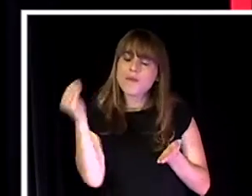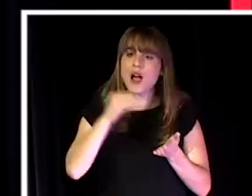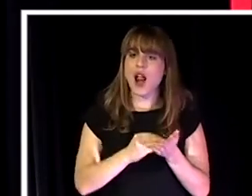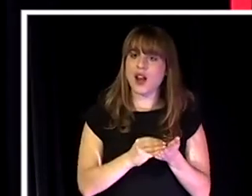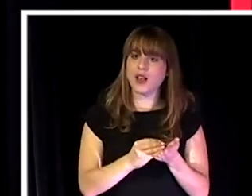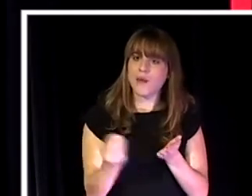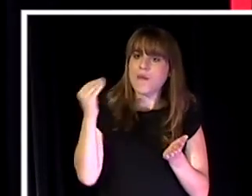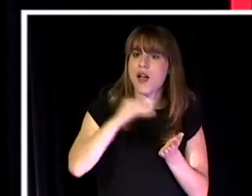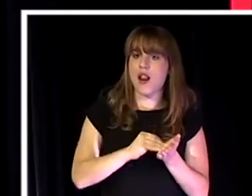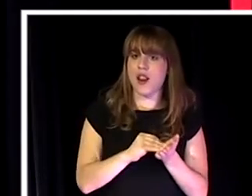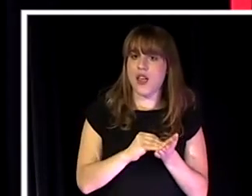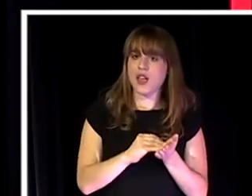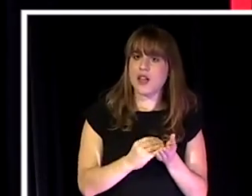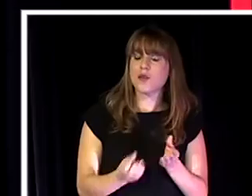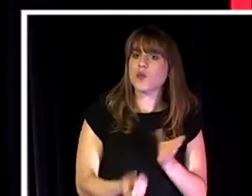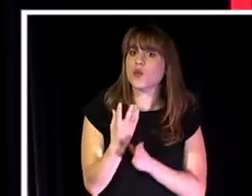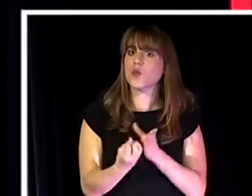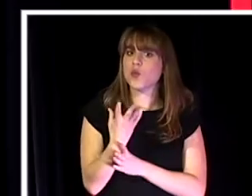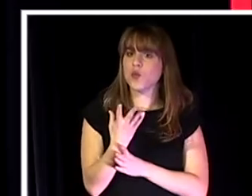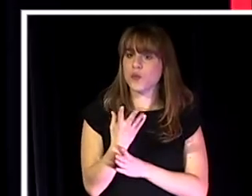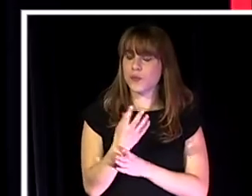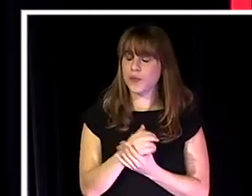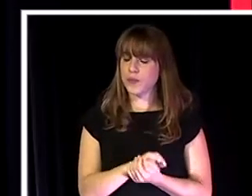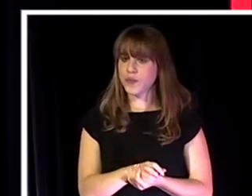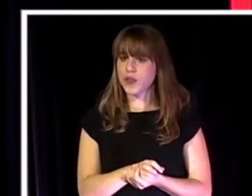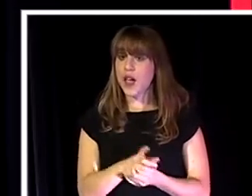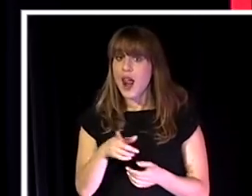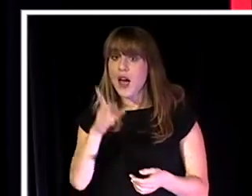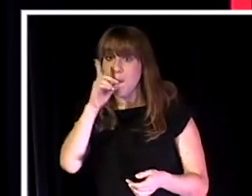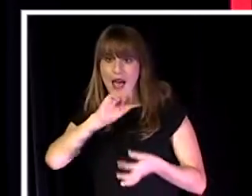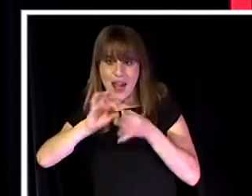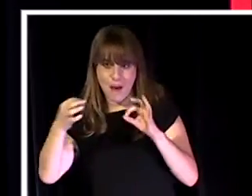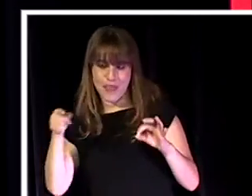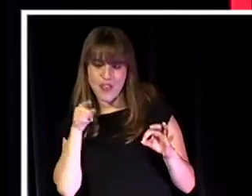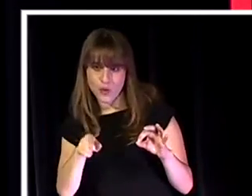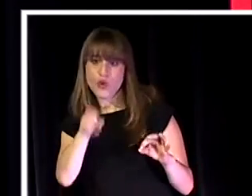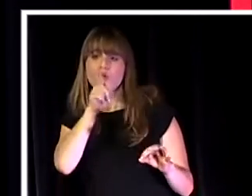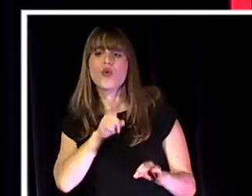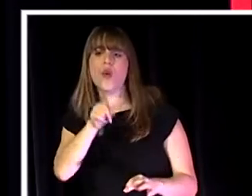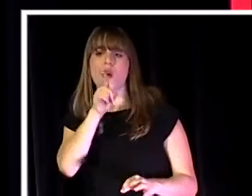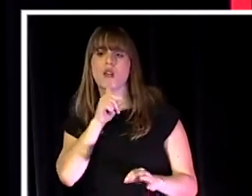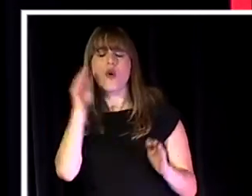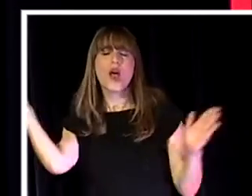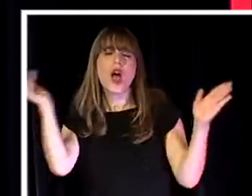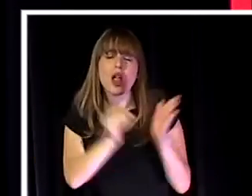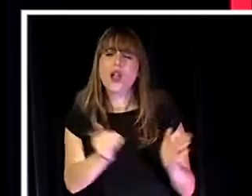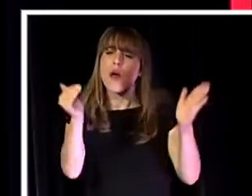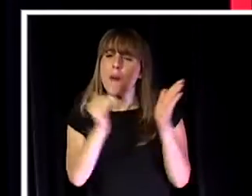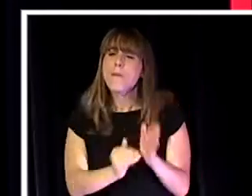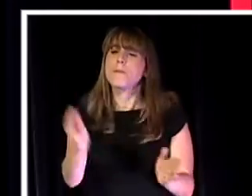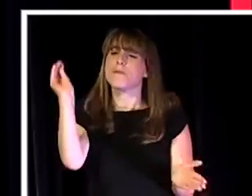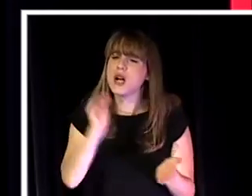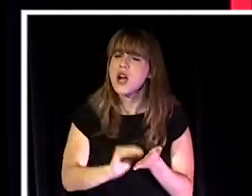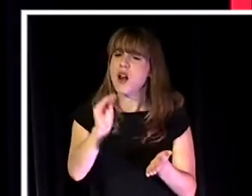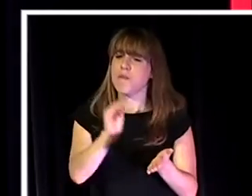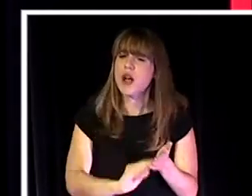εμείς αντέχουμε. Γι' αυτό και το ίδιο παραμύθι, ο παραμυθάς μπορεί να το πει χιλιάδες φορές και κάθε φορά και ο ίδιος να ανακαλύπτει μια